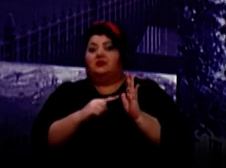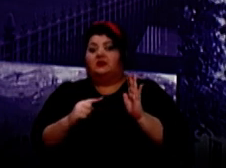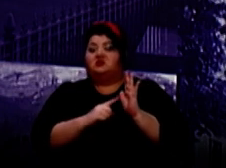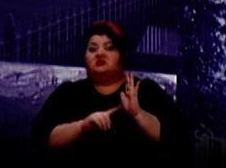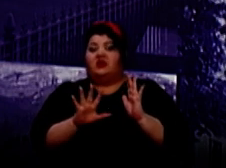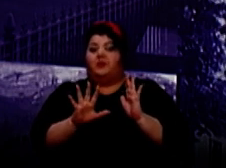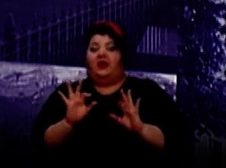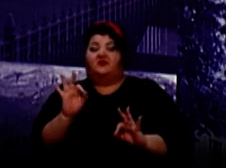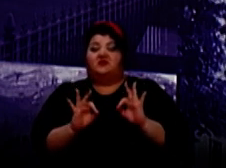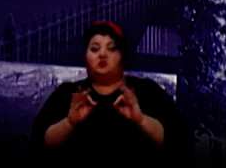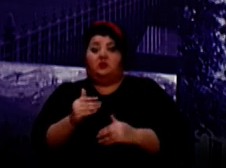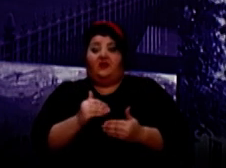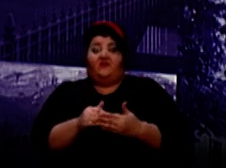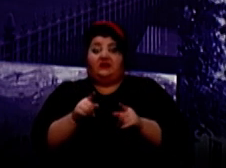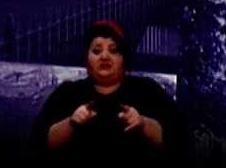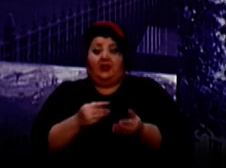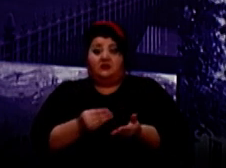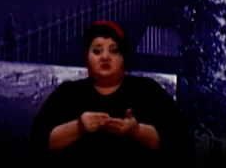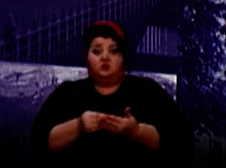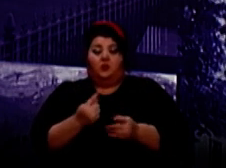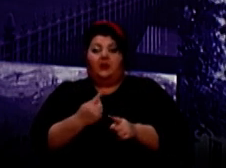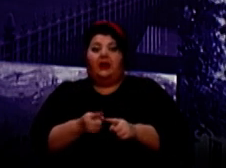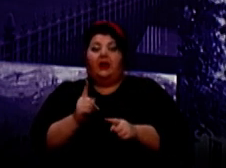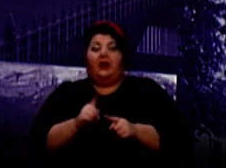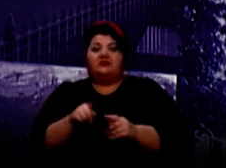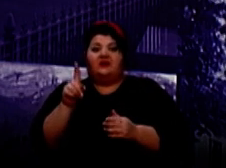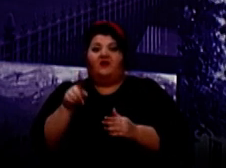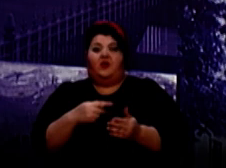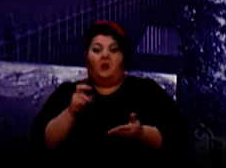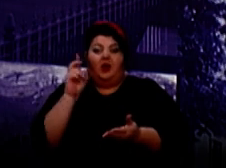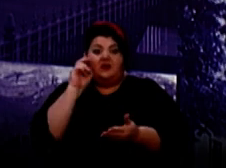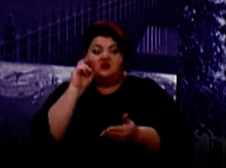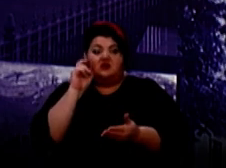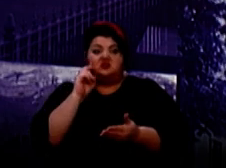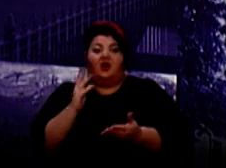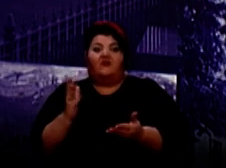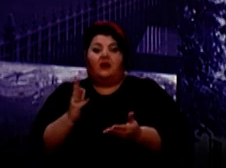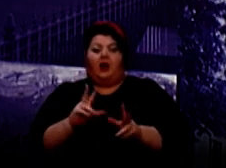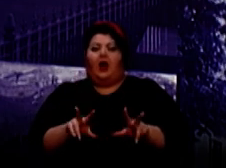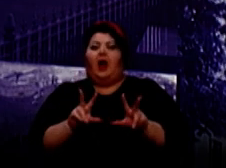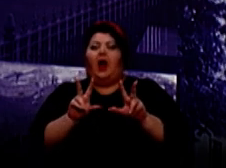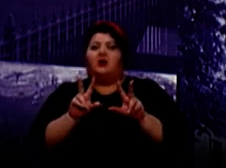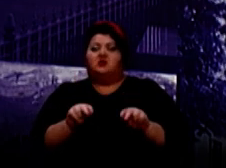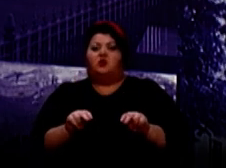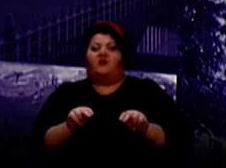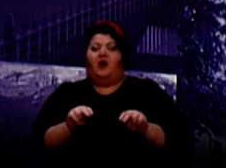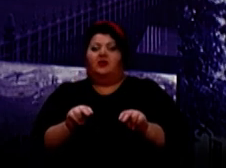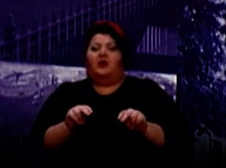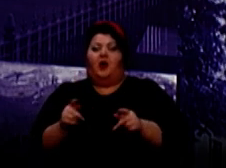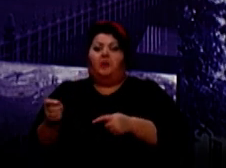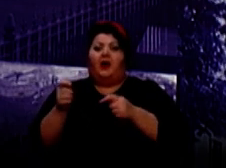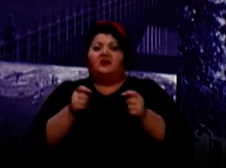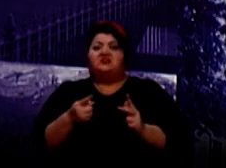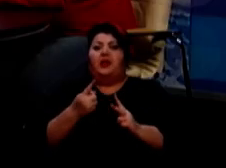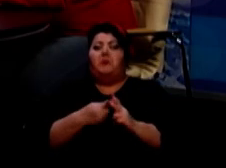60-65% від цієї суми – це вимоги держави, яка гарантувала перевезення